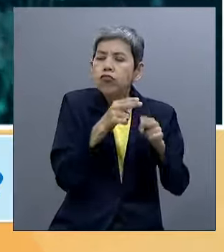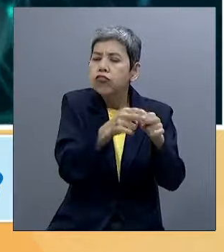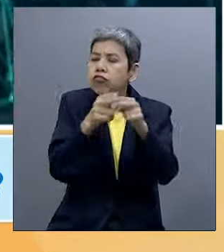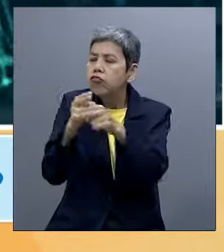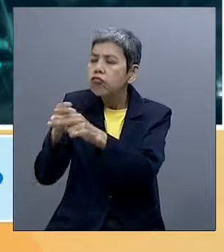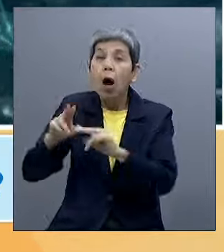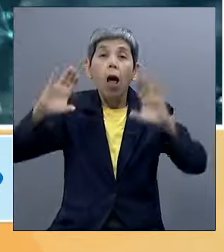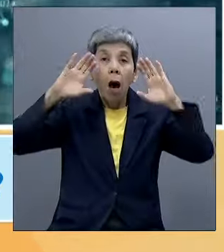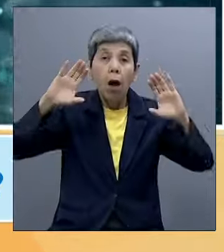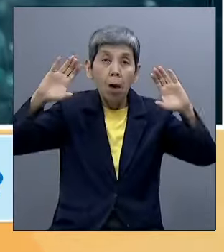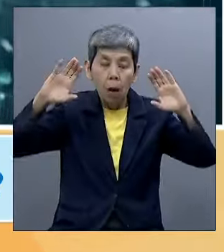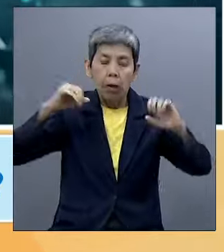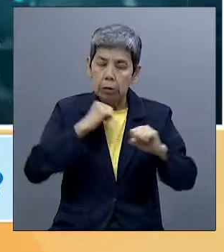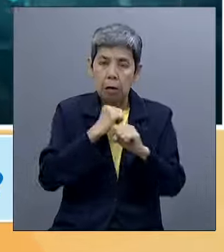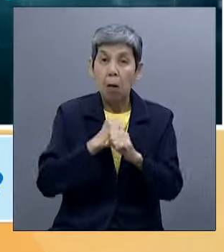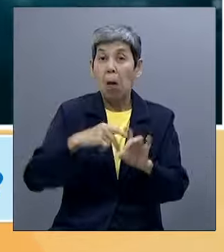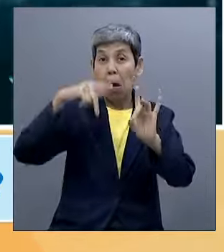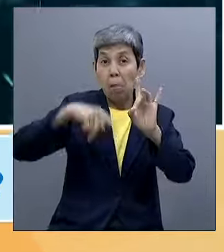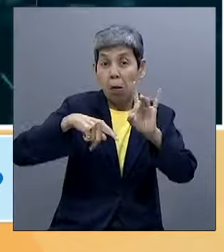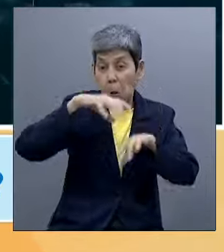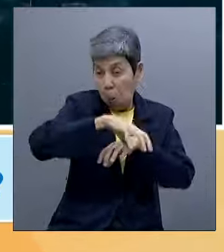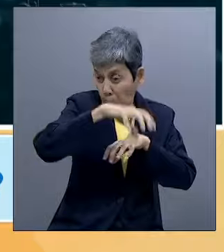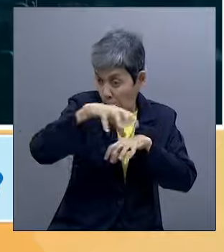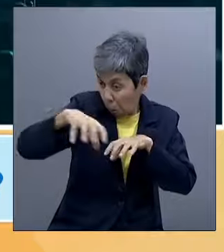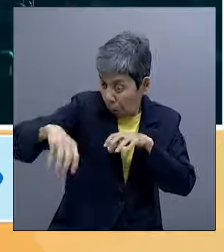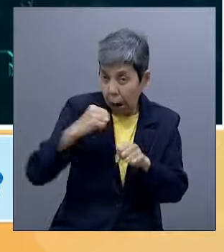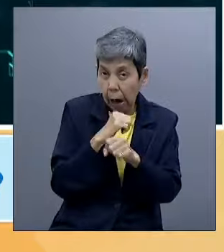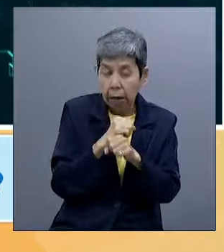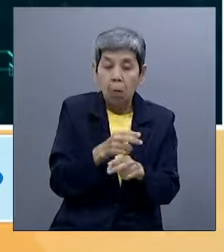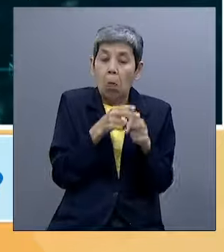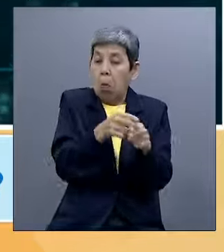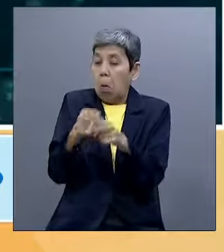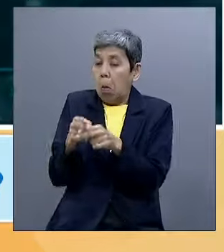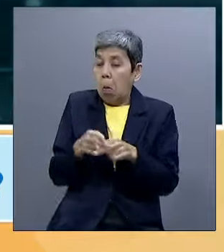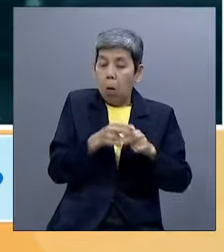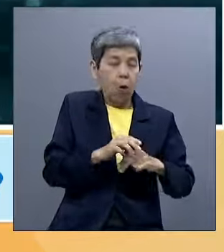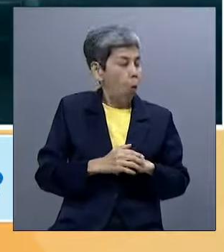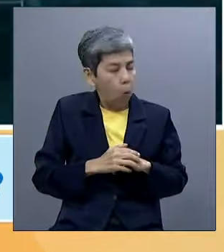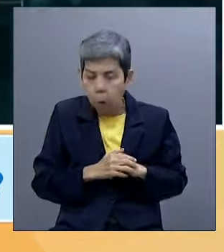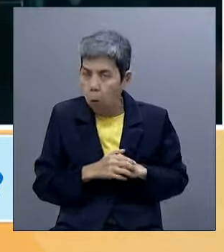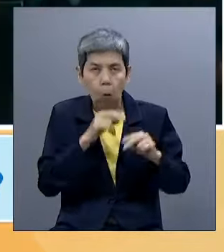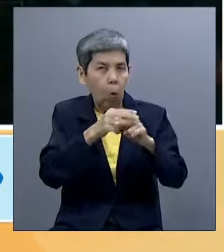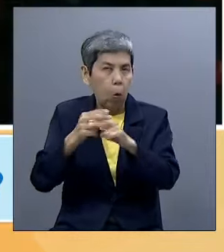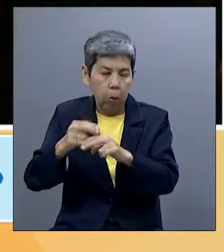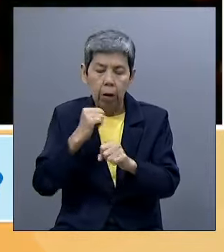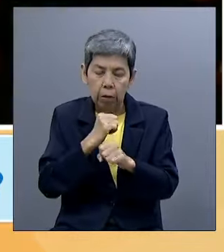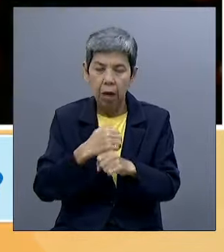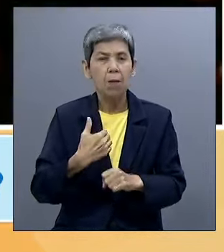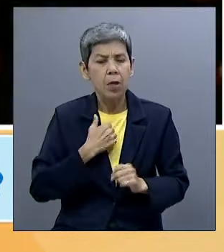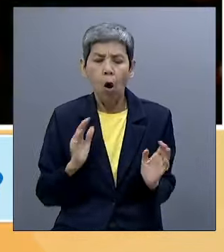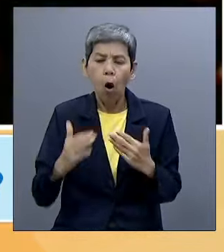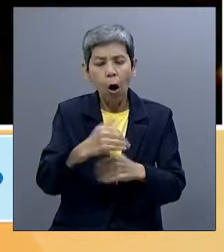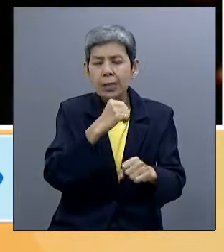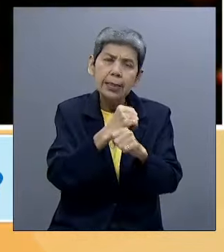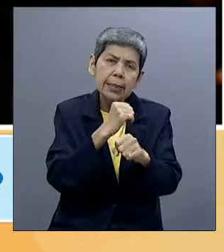ภาครัฐเนี่ยมีกว่า 8,000 หน่วยงานเนี่ยนะครับจะต้องไปตั้ง Data Center ของตัวเองเนี่ยเรื่อง Data Center มันไม่ใช่แค่การที่จะมีห้องนึ